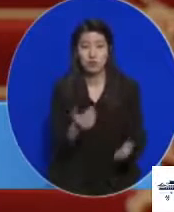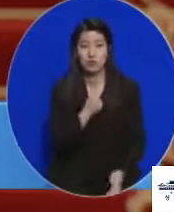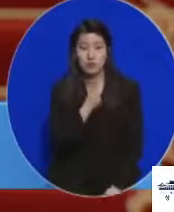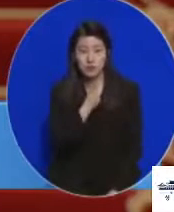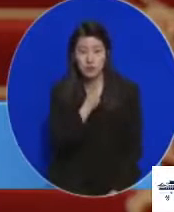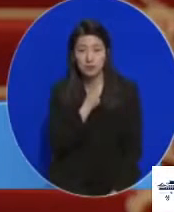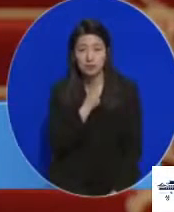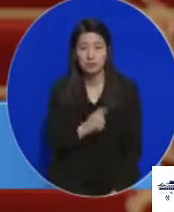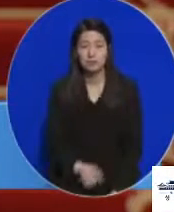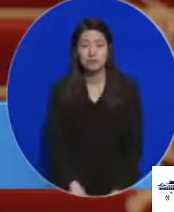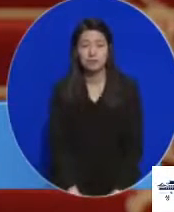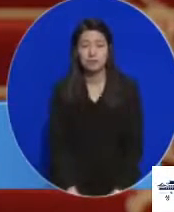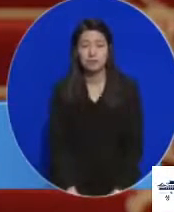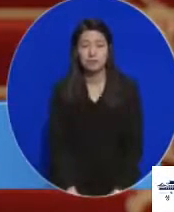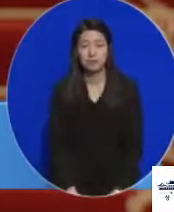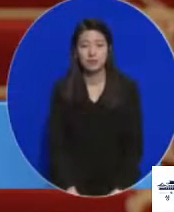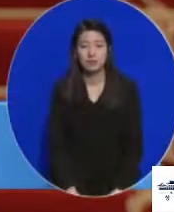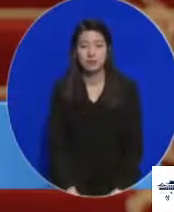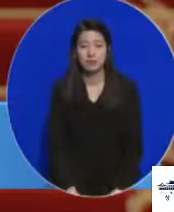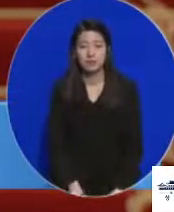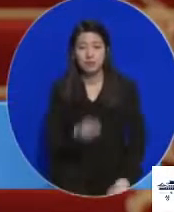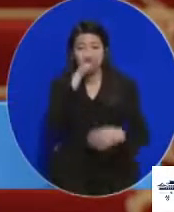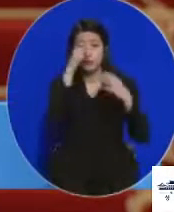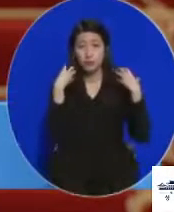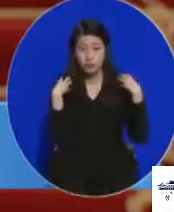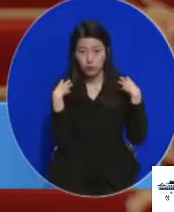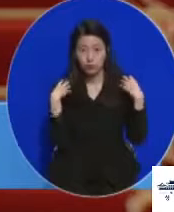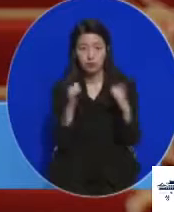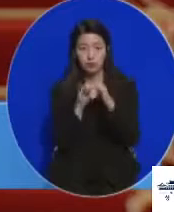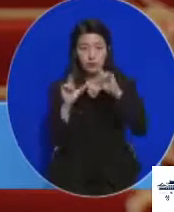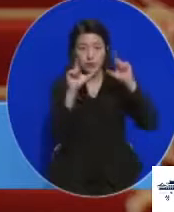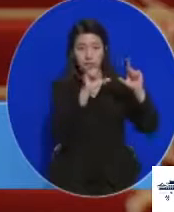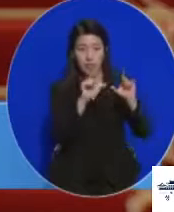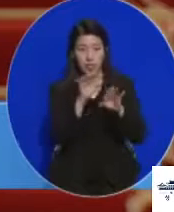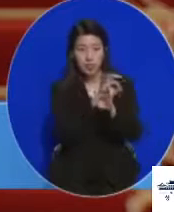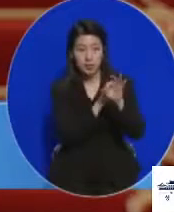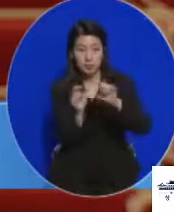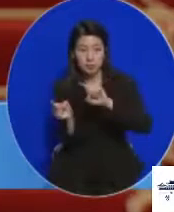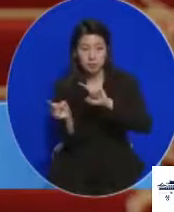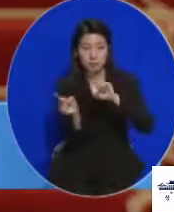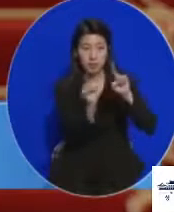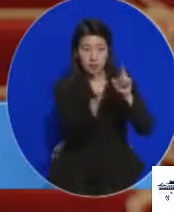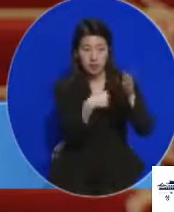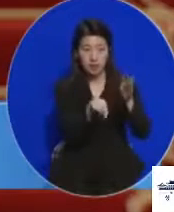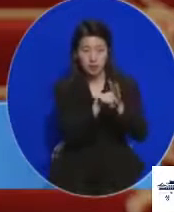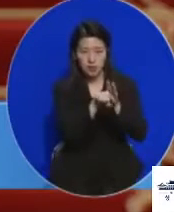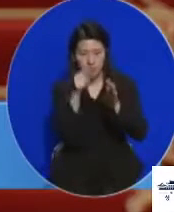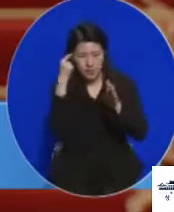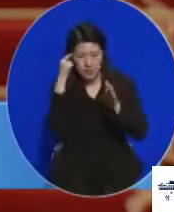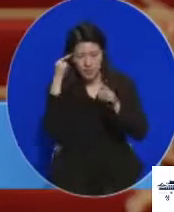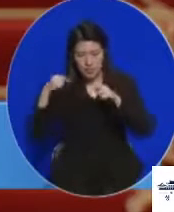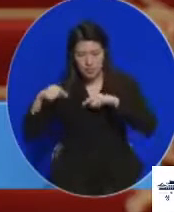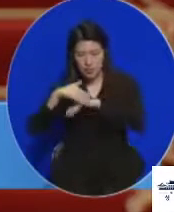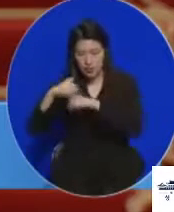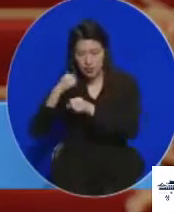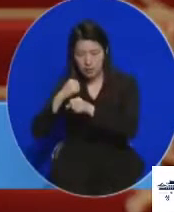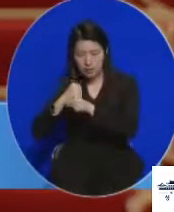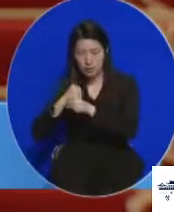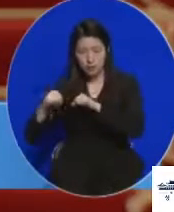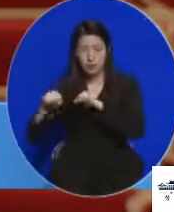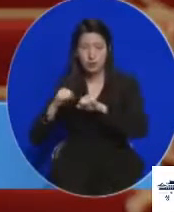정부는 이에 그치지 않고 민생경제 회복을 위해 앞으로도 정책 역량을 총동원하고